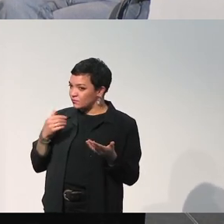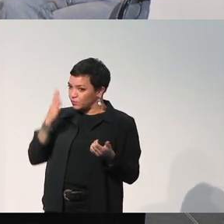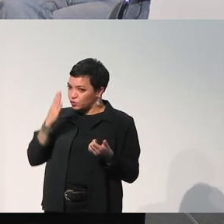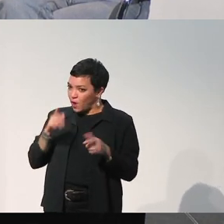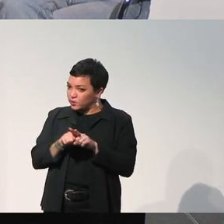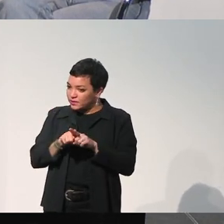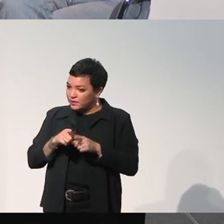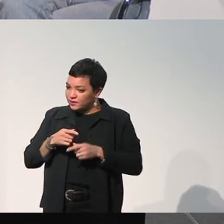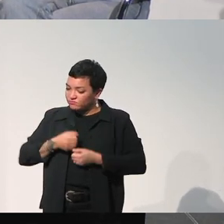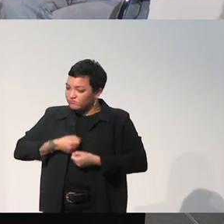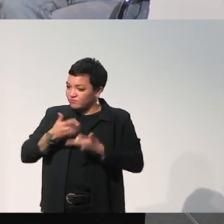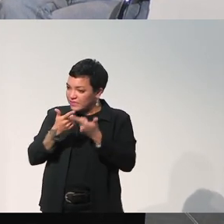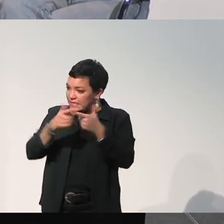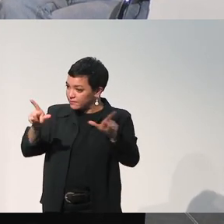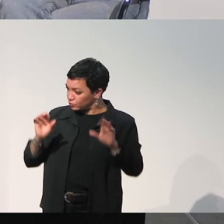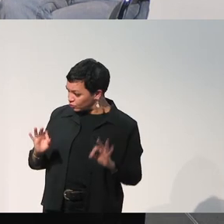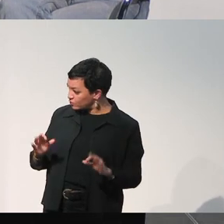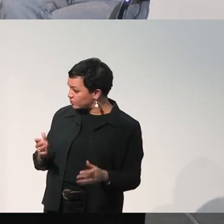libération de la parole?